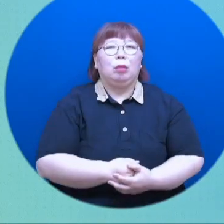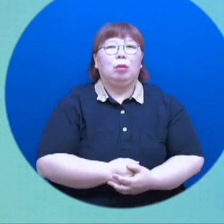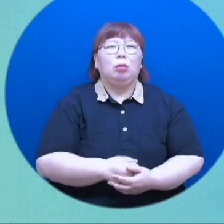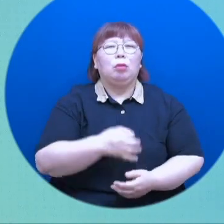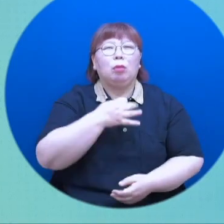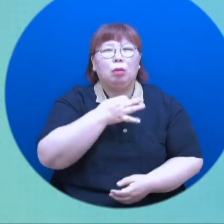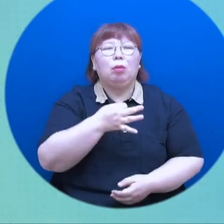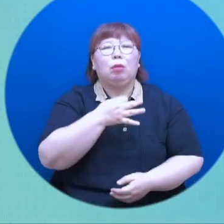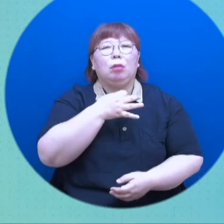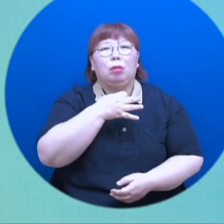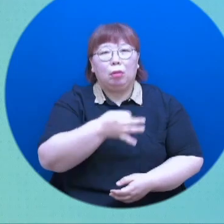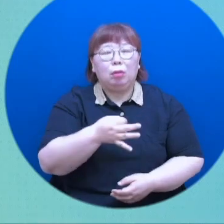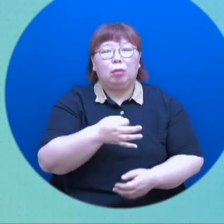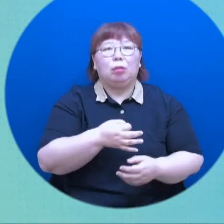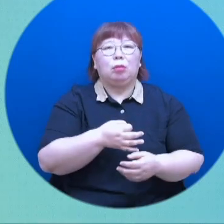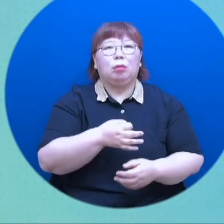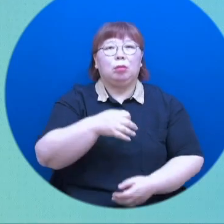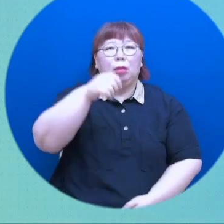소리 내는 건